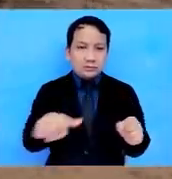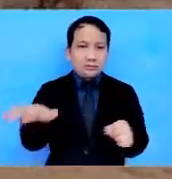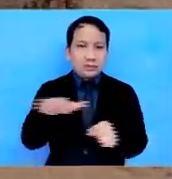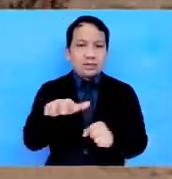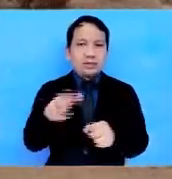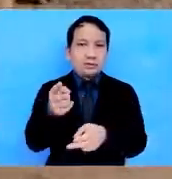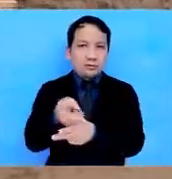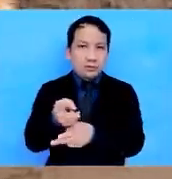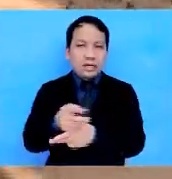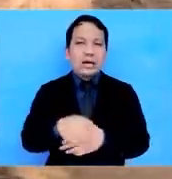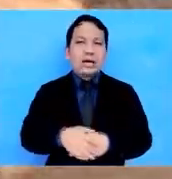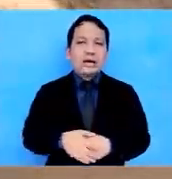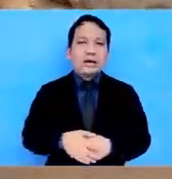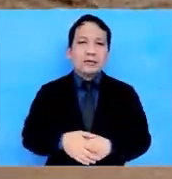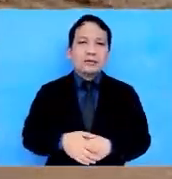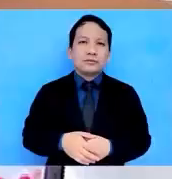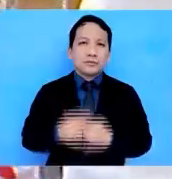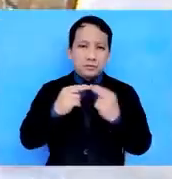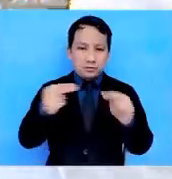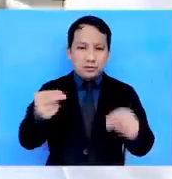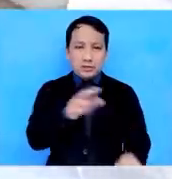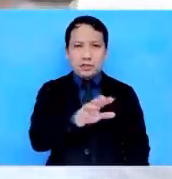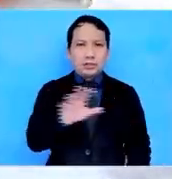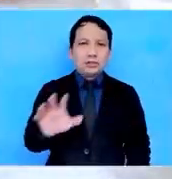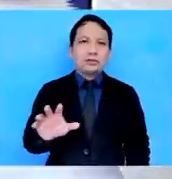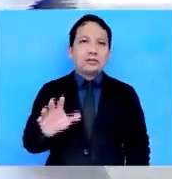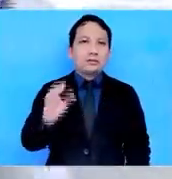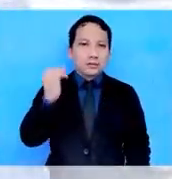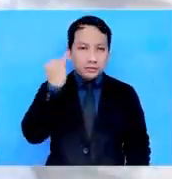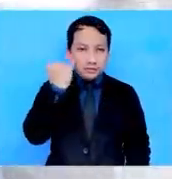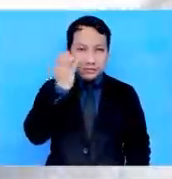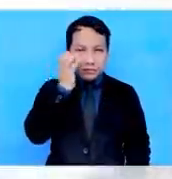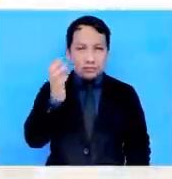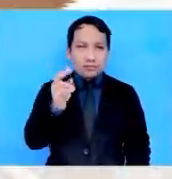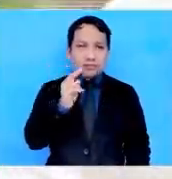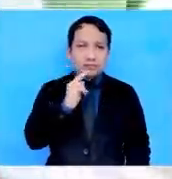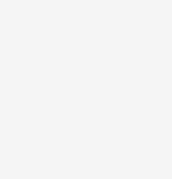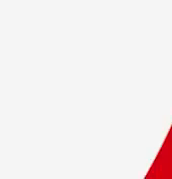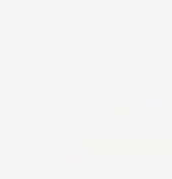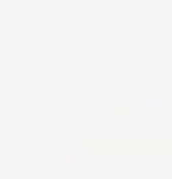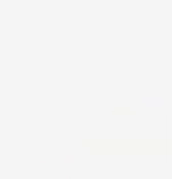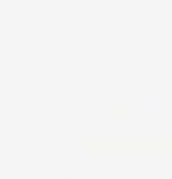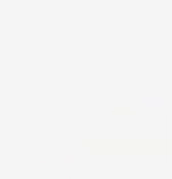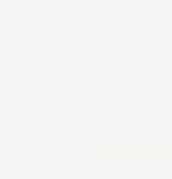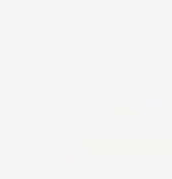Nagbabalita mula sa Frontline, JC Cosico, News 5.